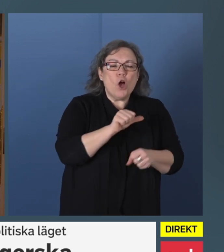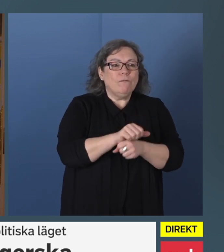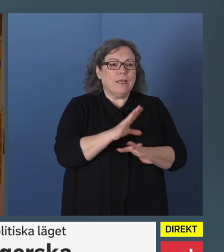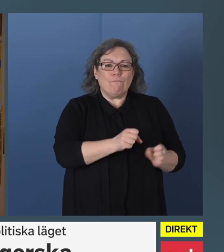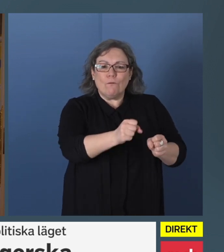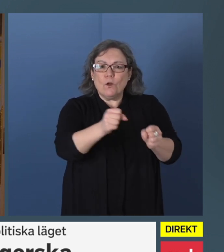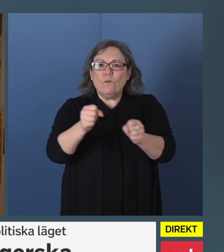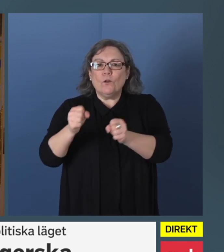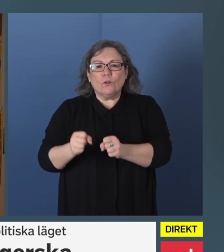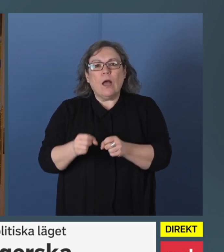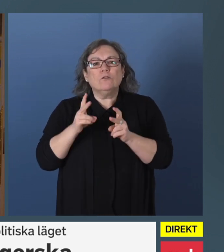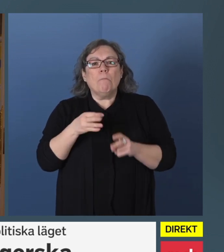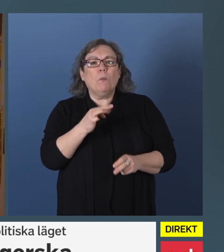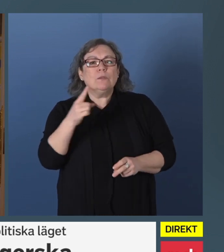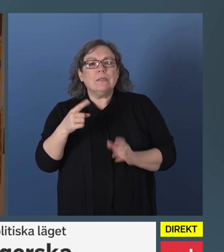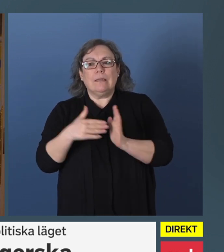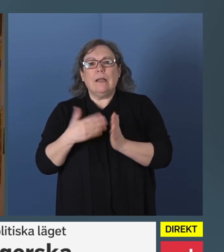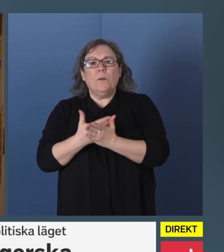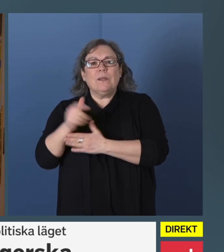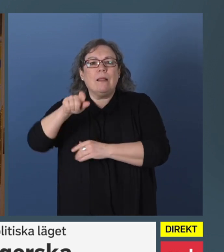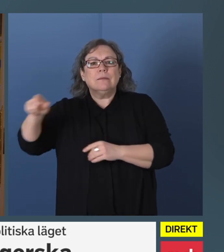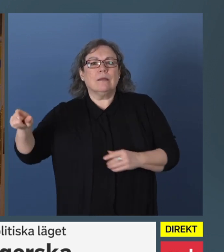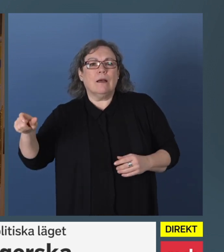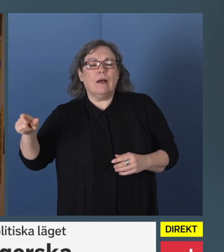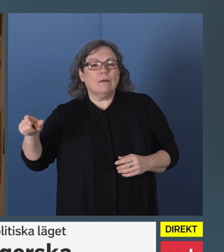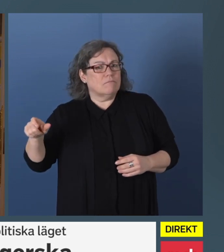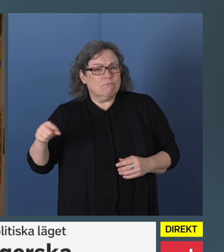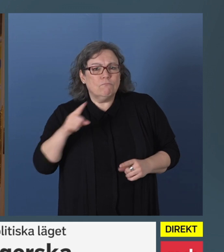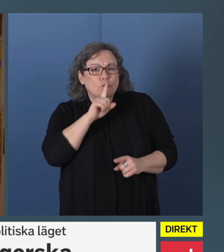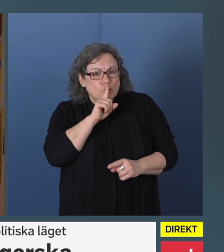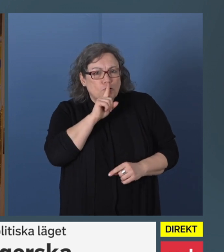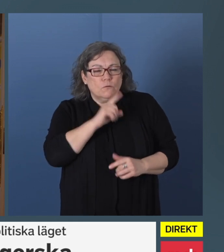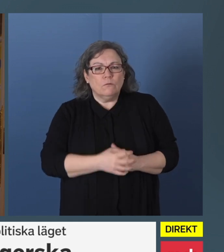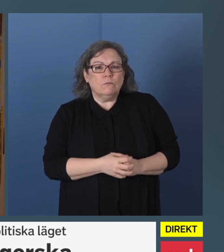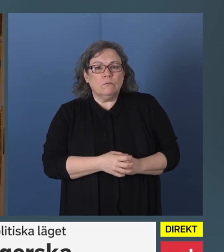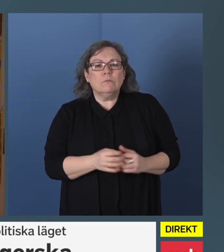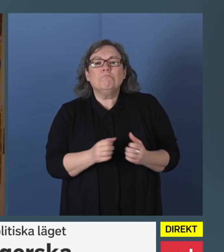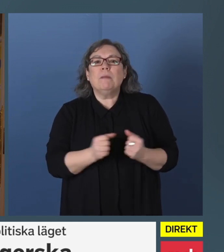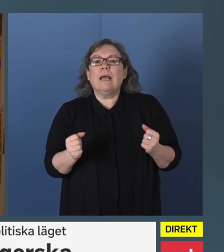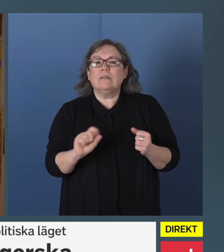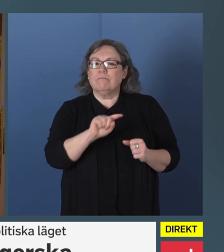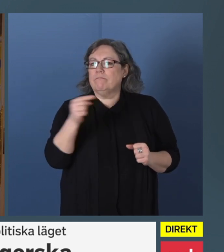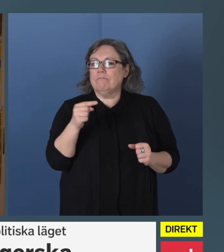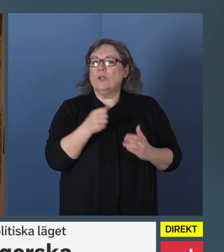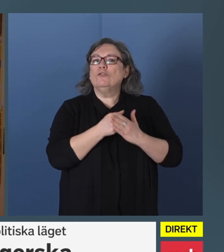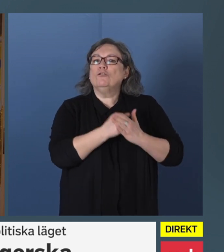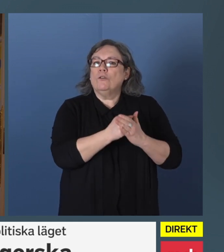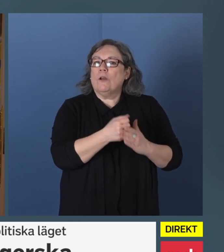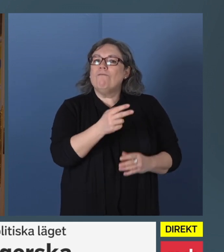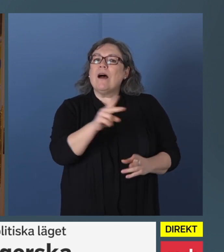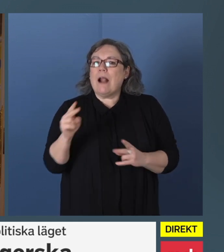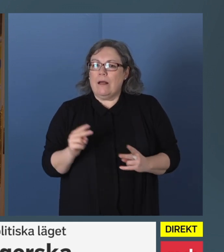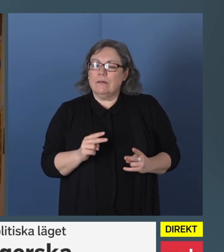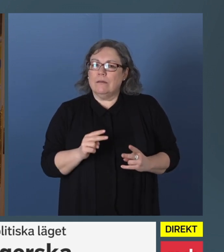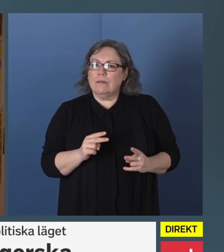för utländska aktörer. Men framför allt, stötta varandra. Och var